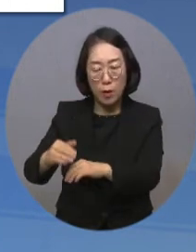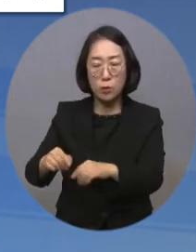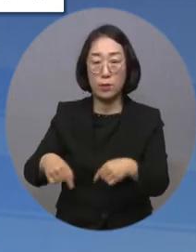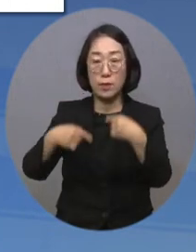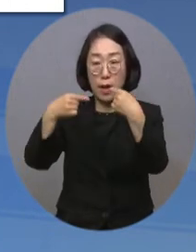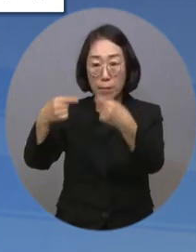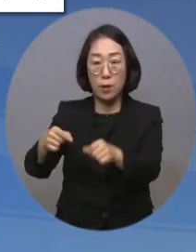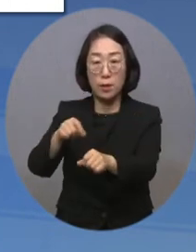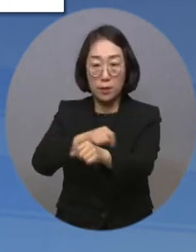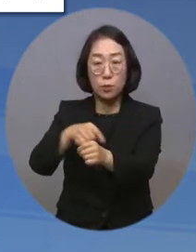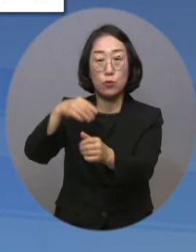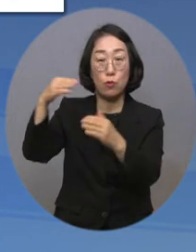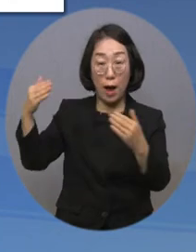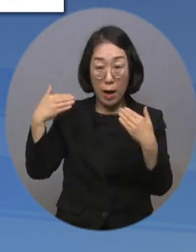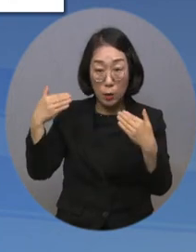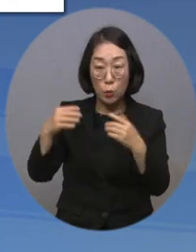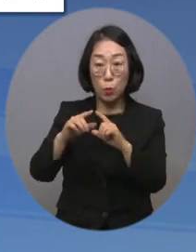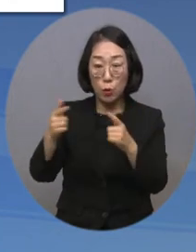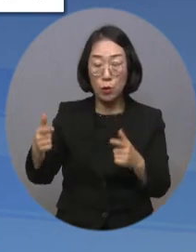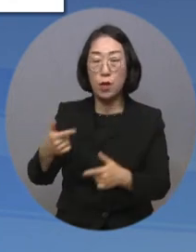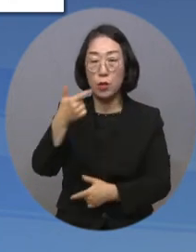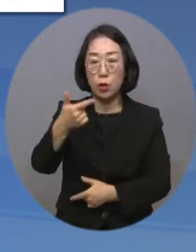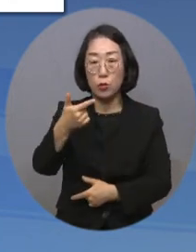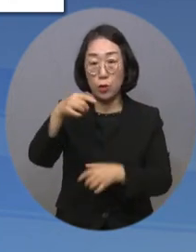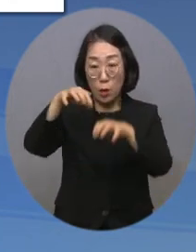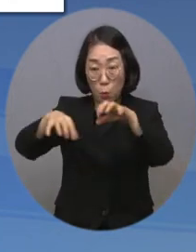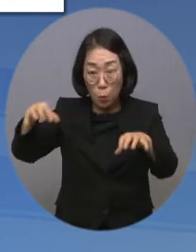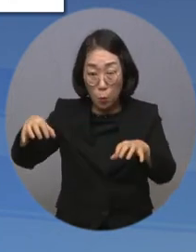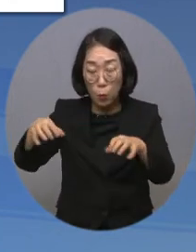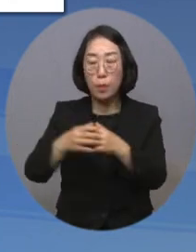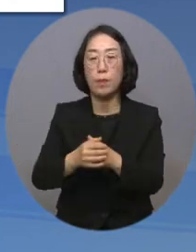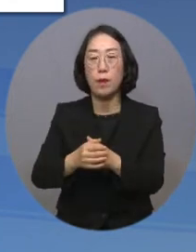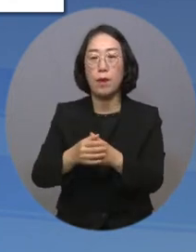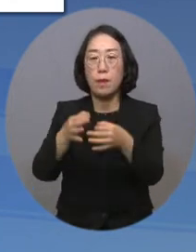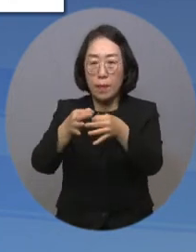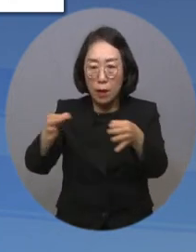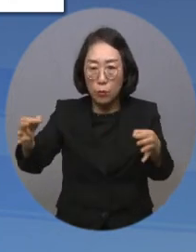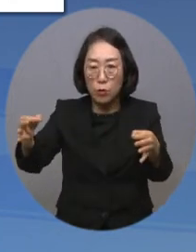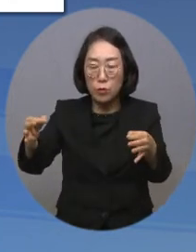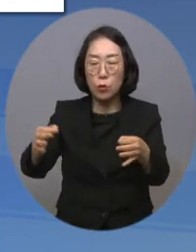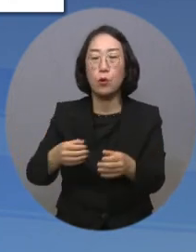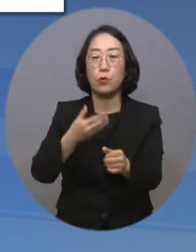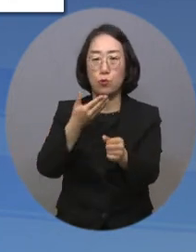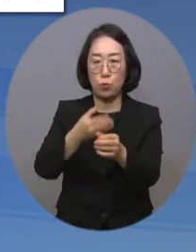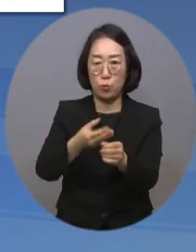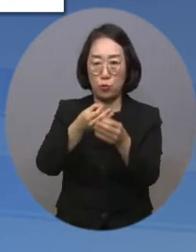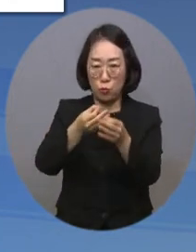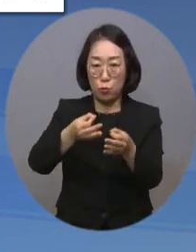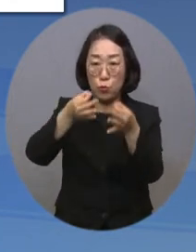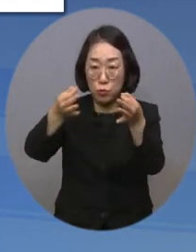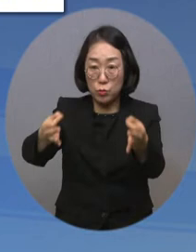참여한 특수학교 등 6개 관련 기관의 훈련 장학금으로 나눠 전달했습니다.